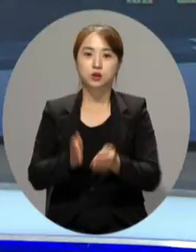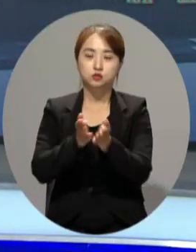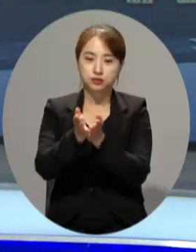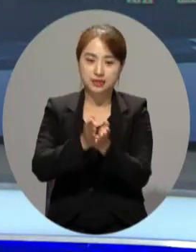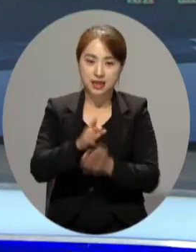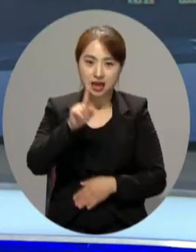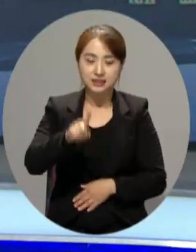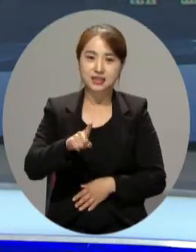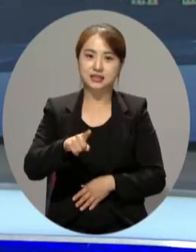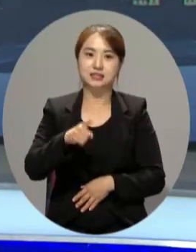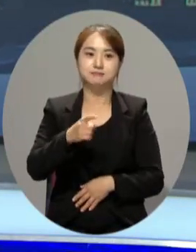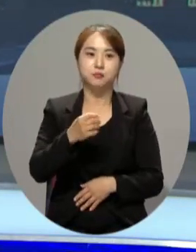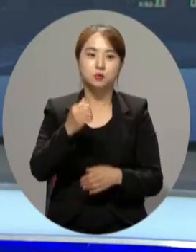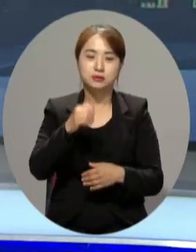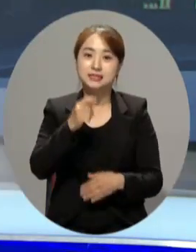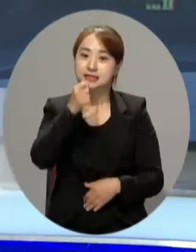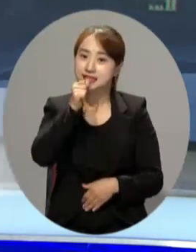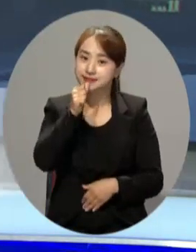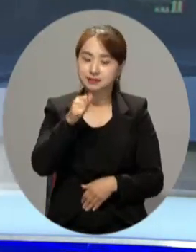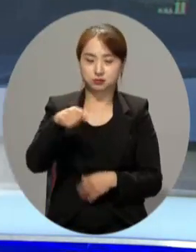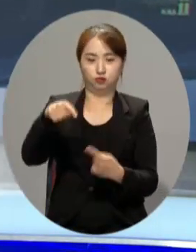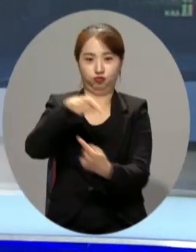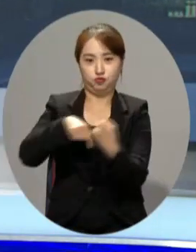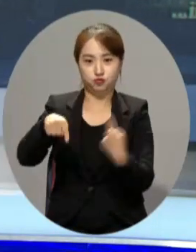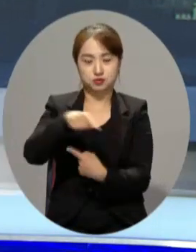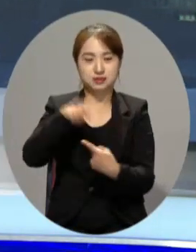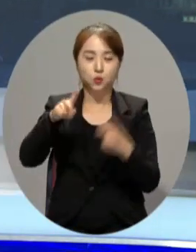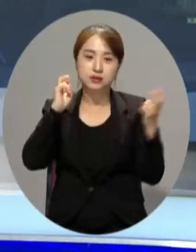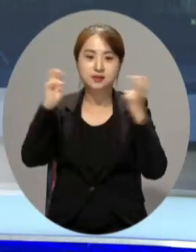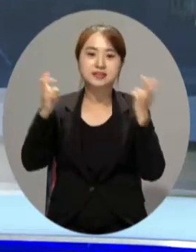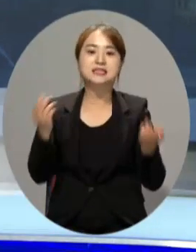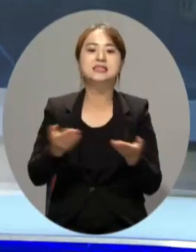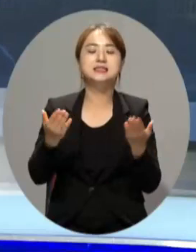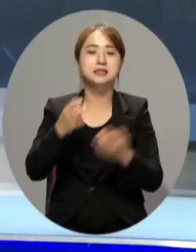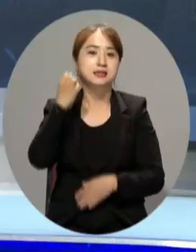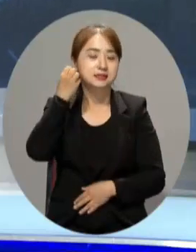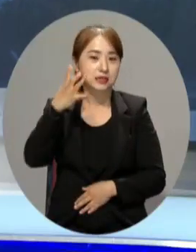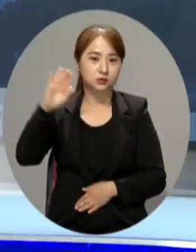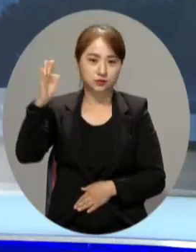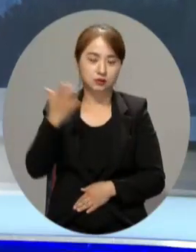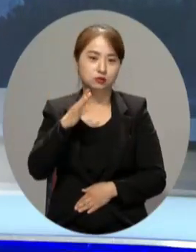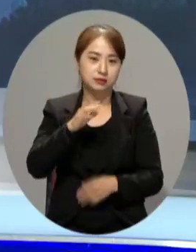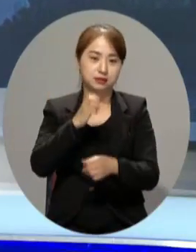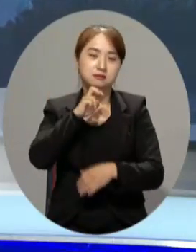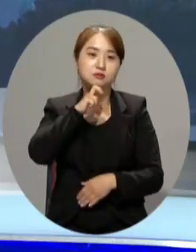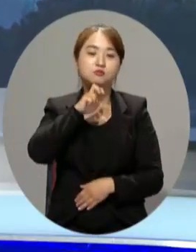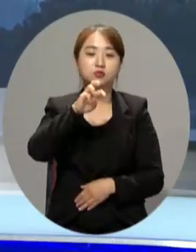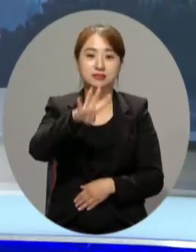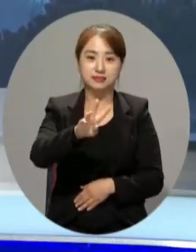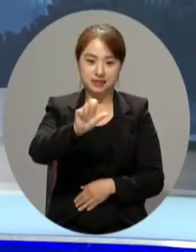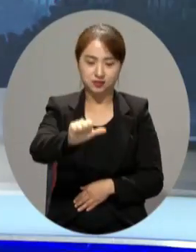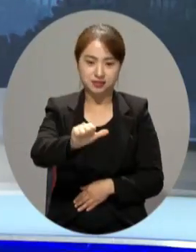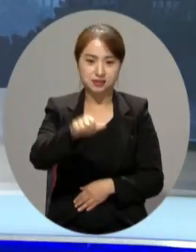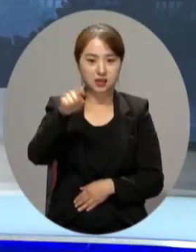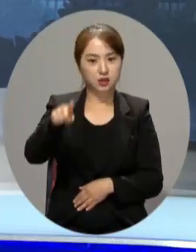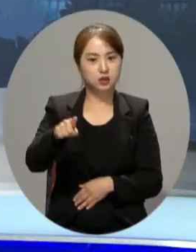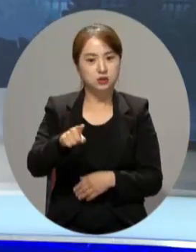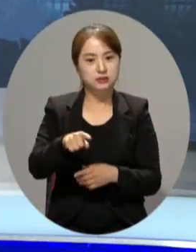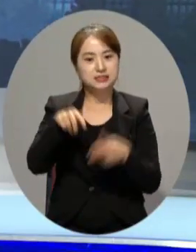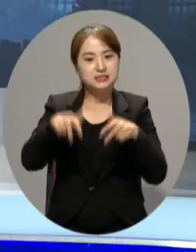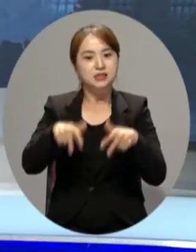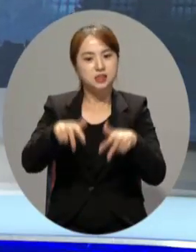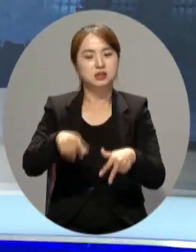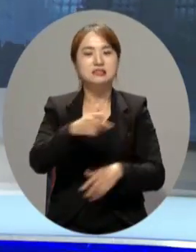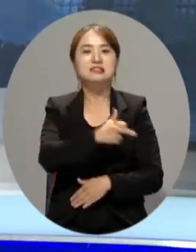군산의 한 금속 가공 공장에서 일을 시작한 지 4개월 된 25살 노동자가 양팔이 롤러에 끼는